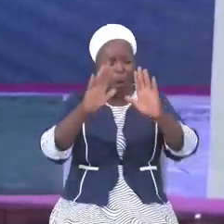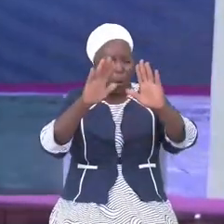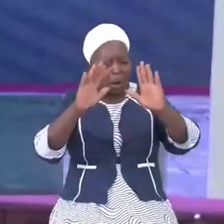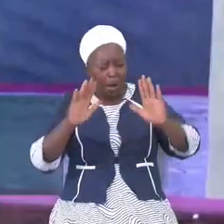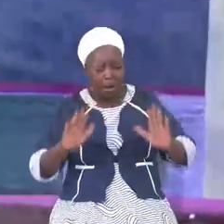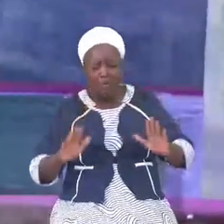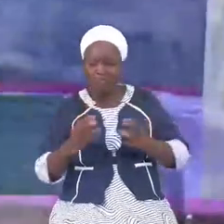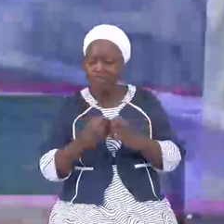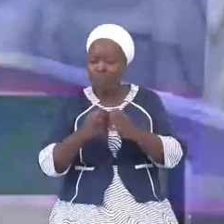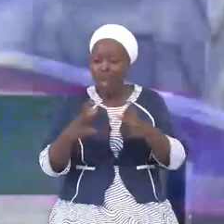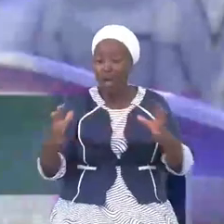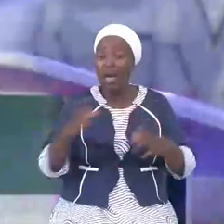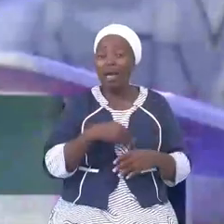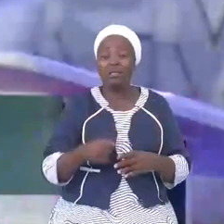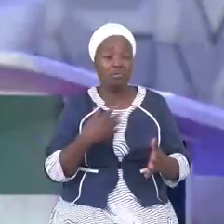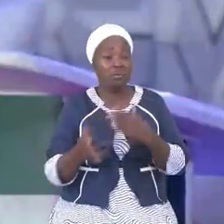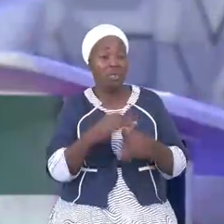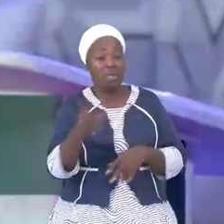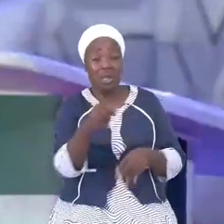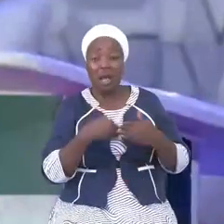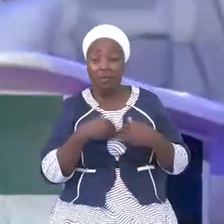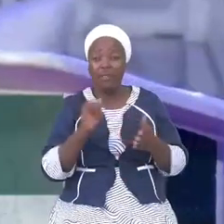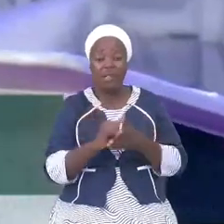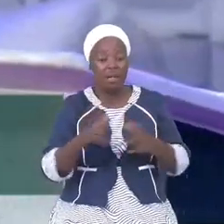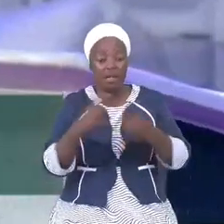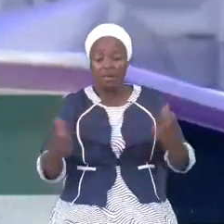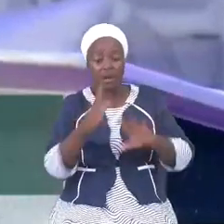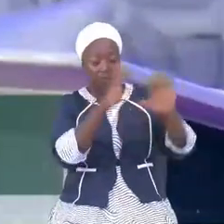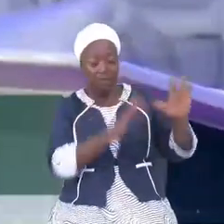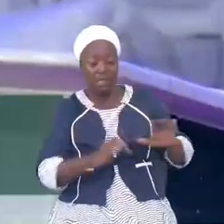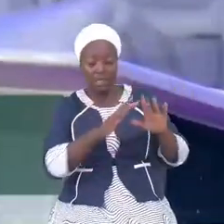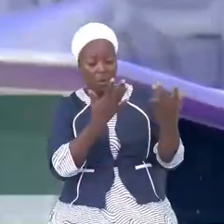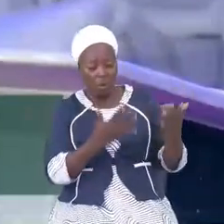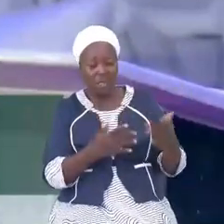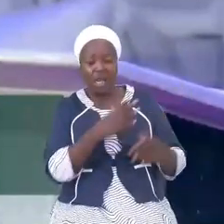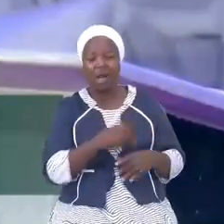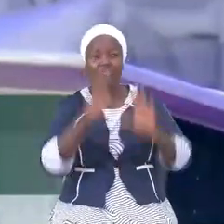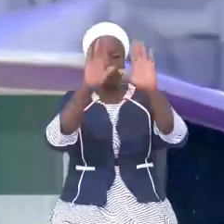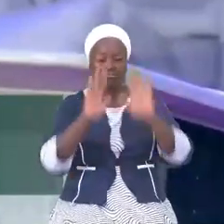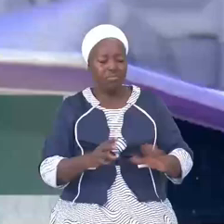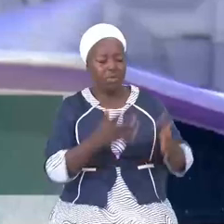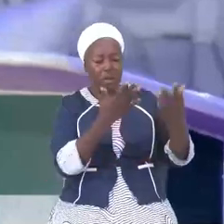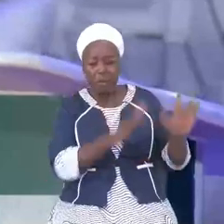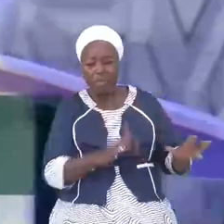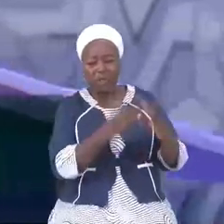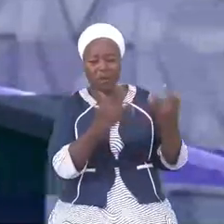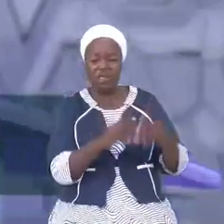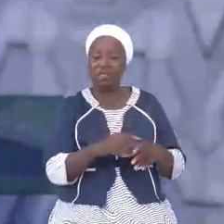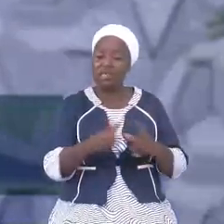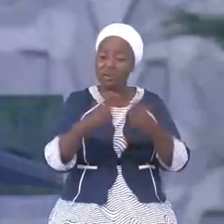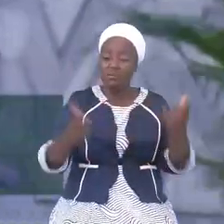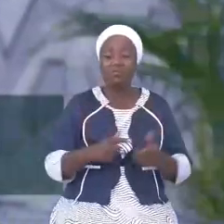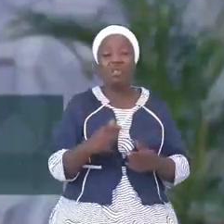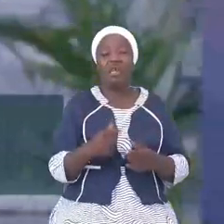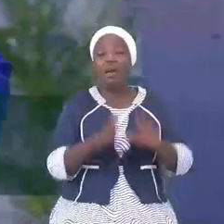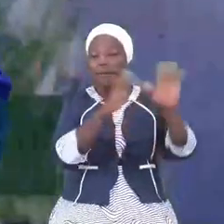multiple. Même si nous avons des miséricordes merveilleuses qui nous attendent, des miséricordes miraculeuses qui